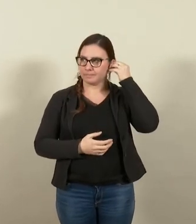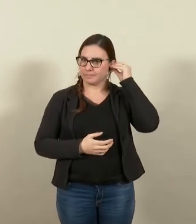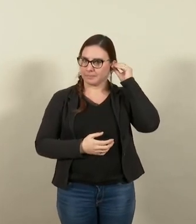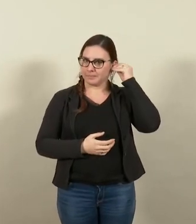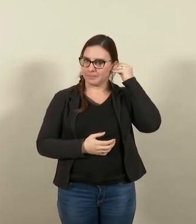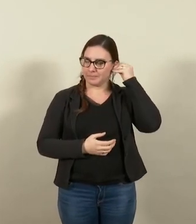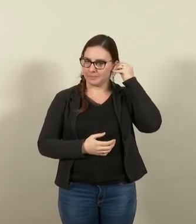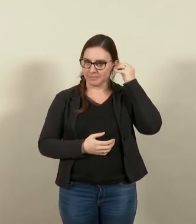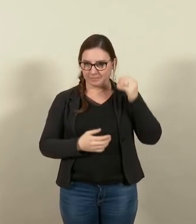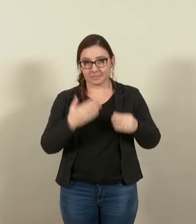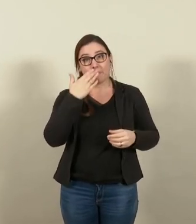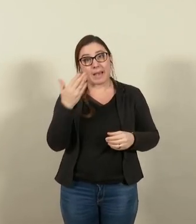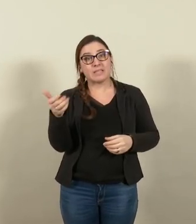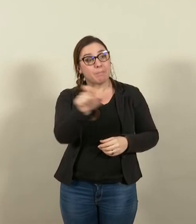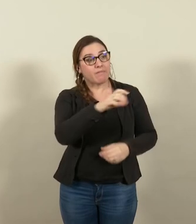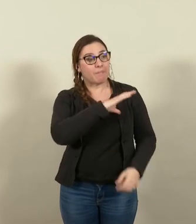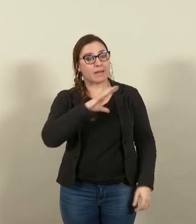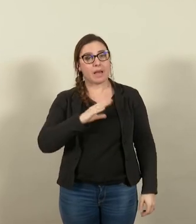merci Madame